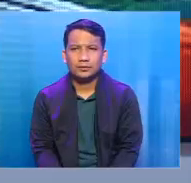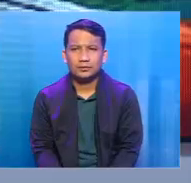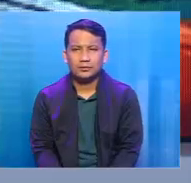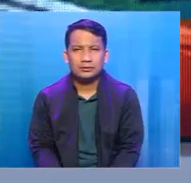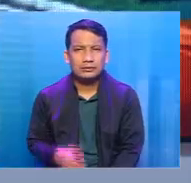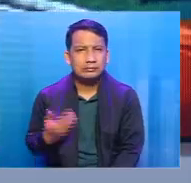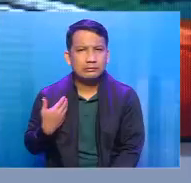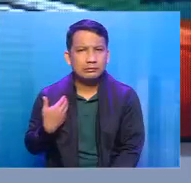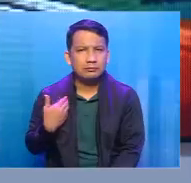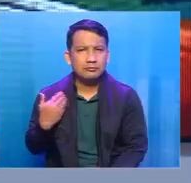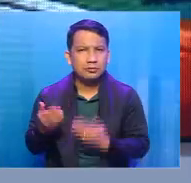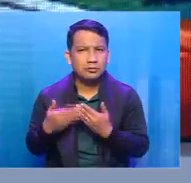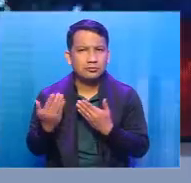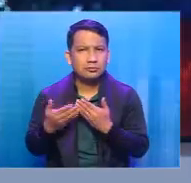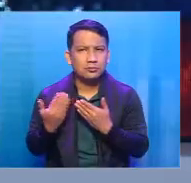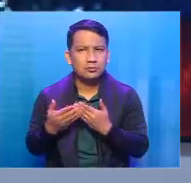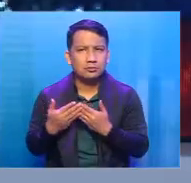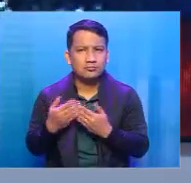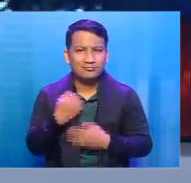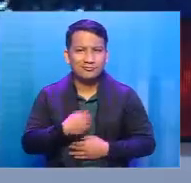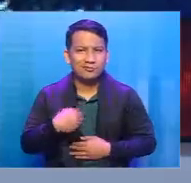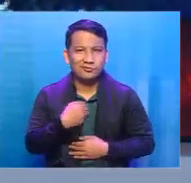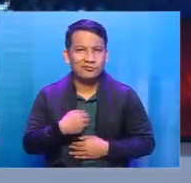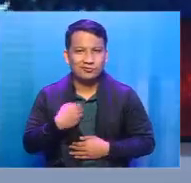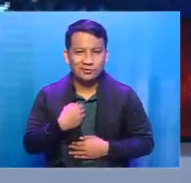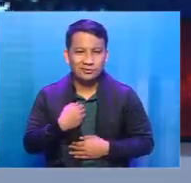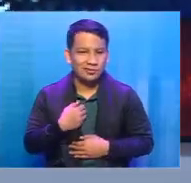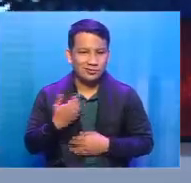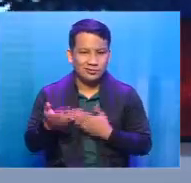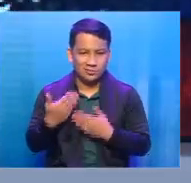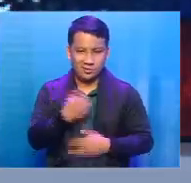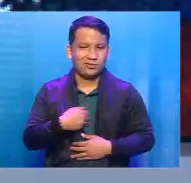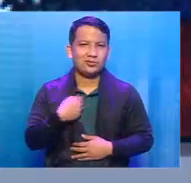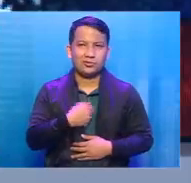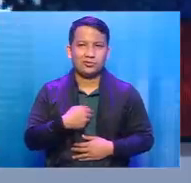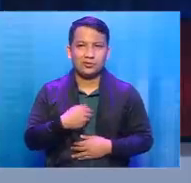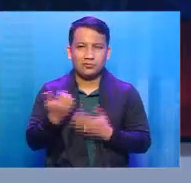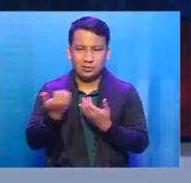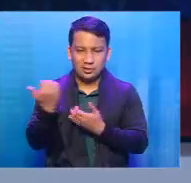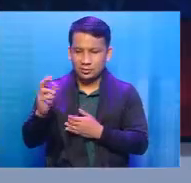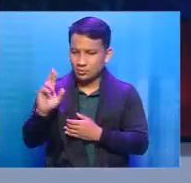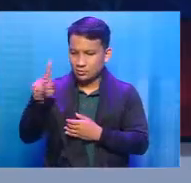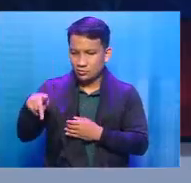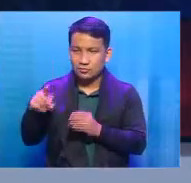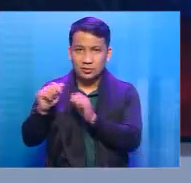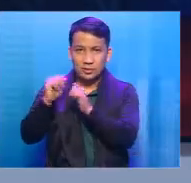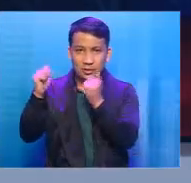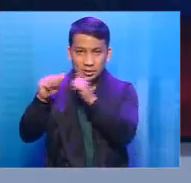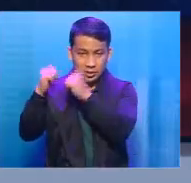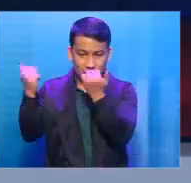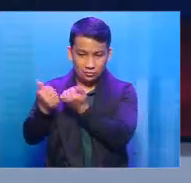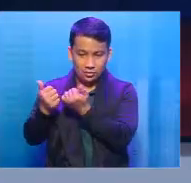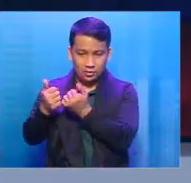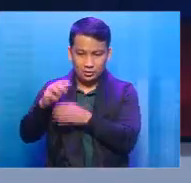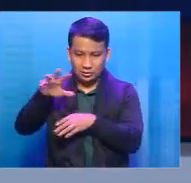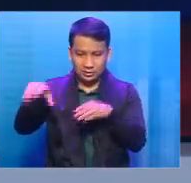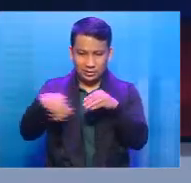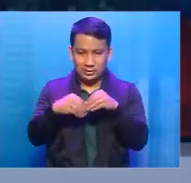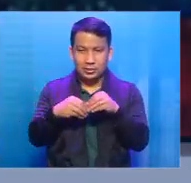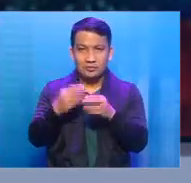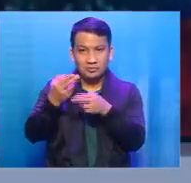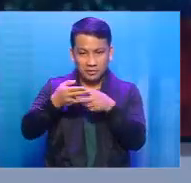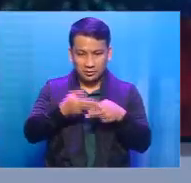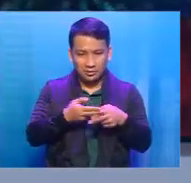Hindi pwedeng basta sorry lang. Yan ang sabi ng ilang UP alumni na naisama sa maling listahan